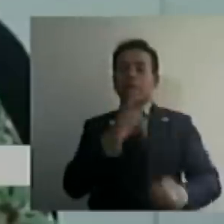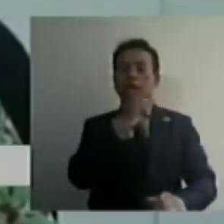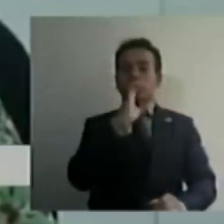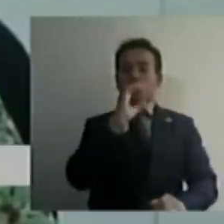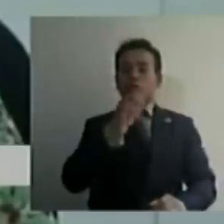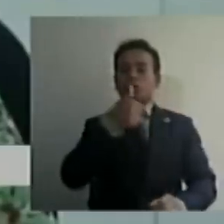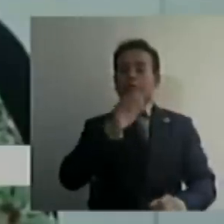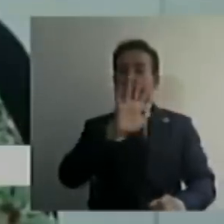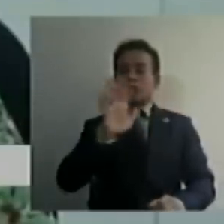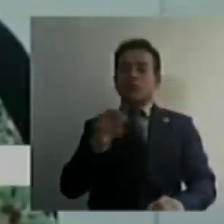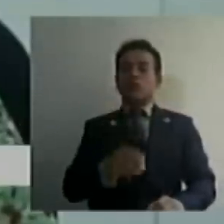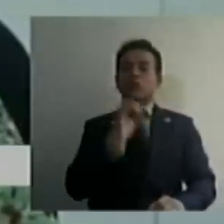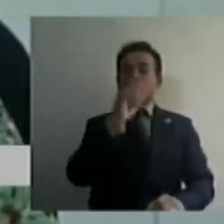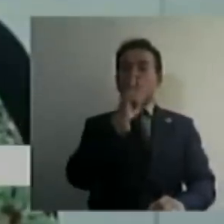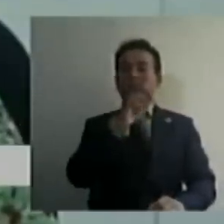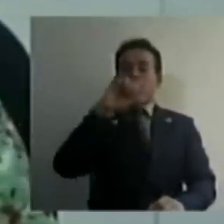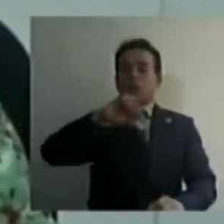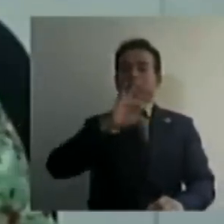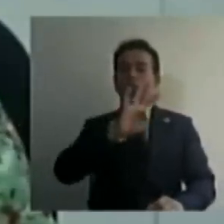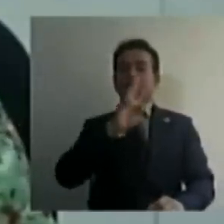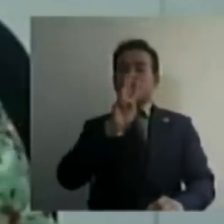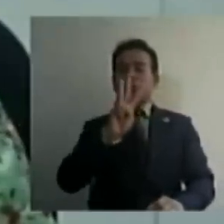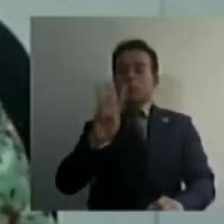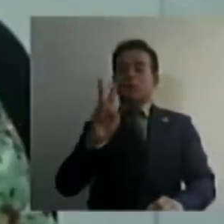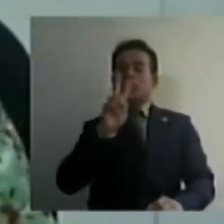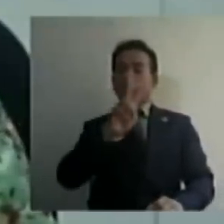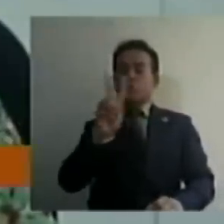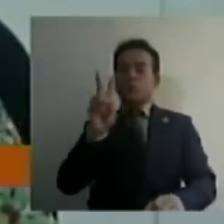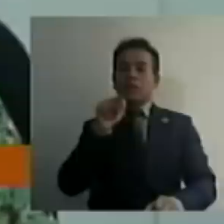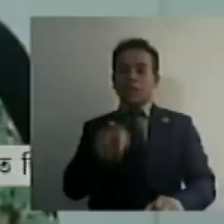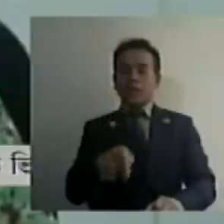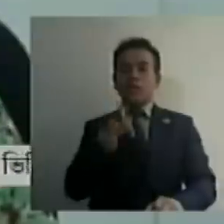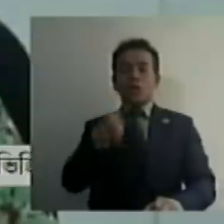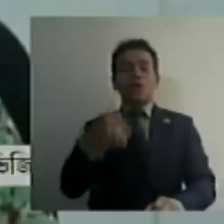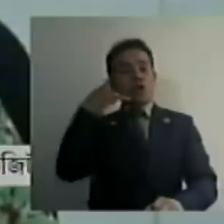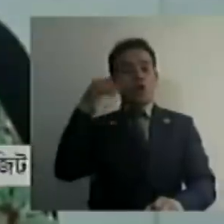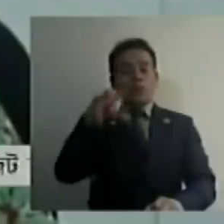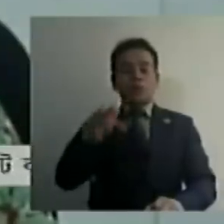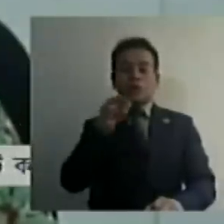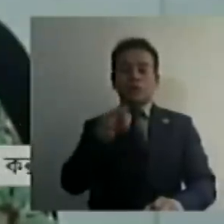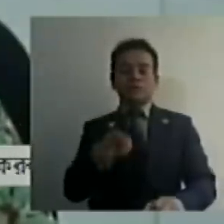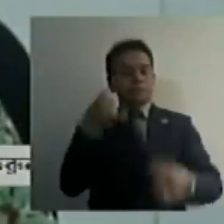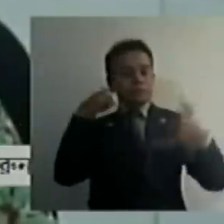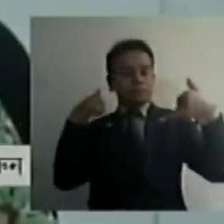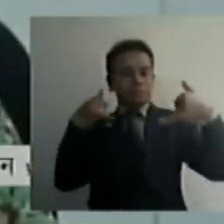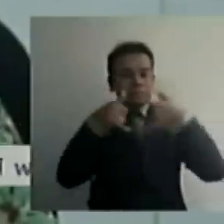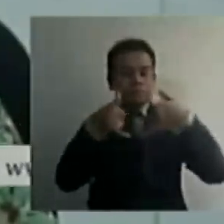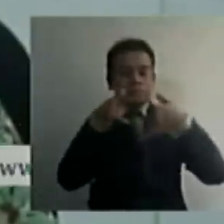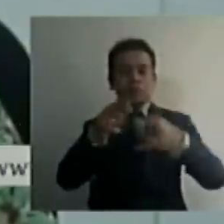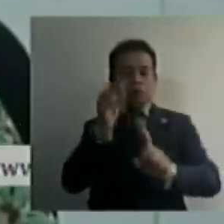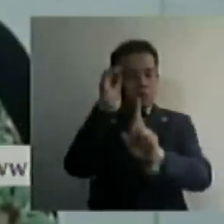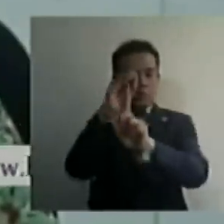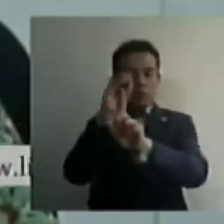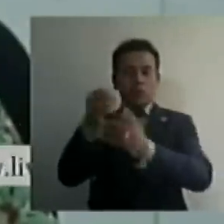০১৯৪৪৩৩৩২২২ এই নাম্বার গুলো থেকে হটলাইনে স্বাস্থ্য পরামর্শ দেয়া হয়। গত ২৪ ঘন্টায় মোট